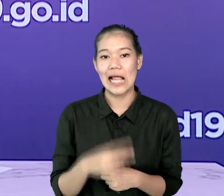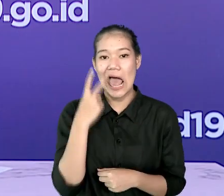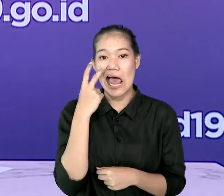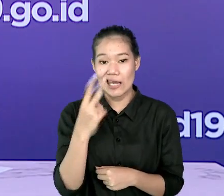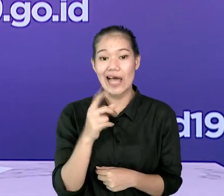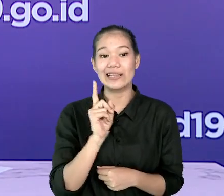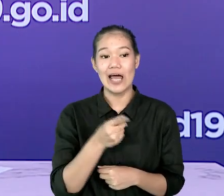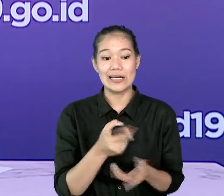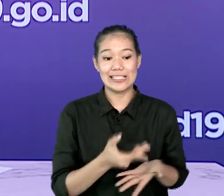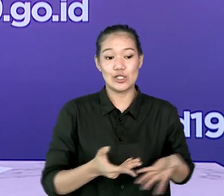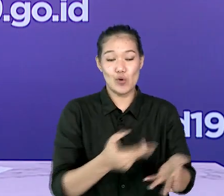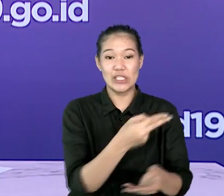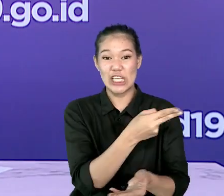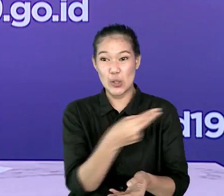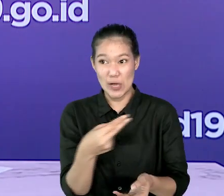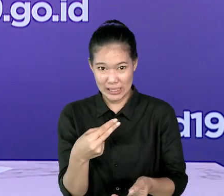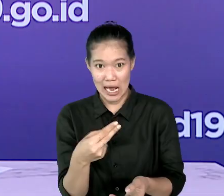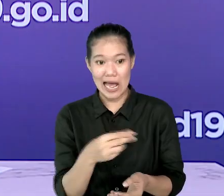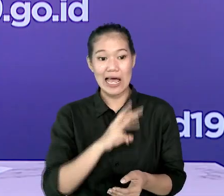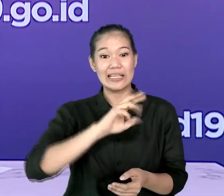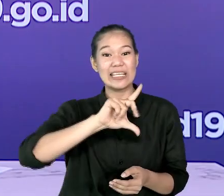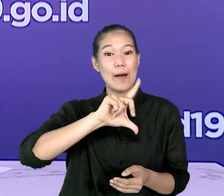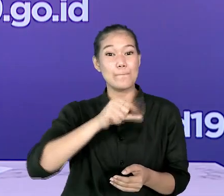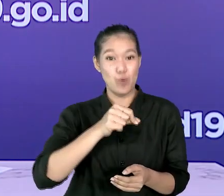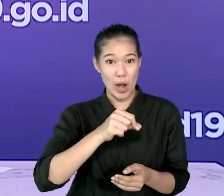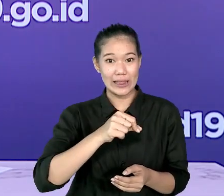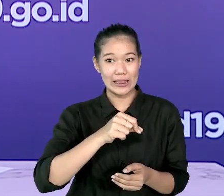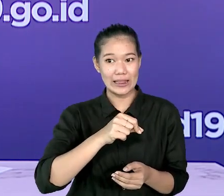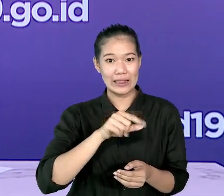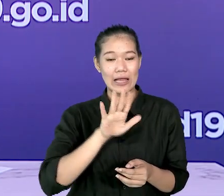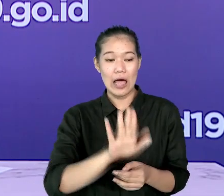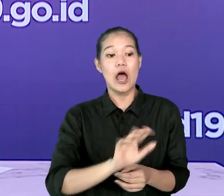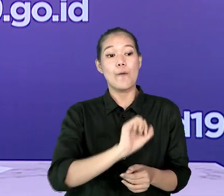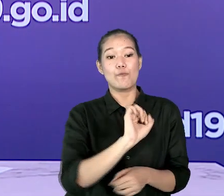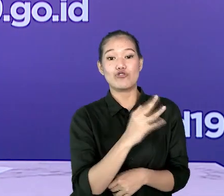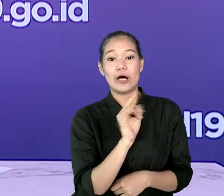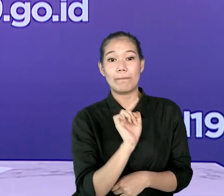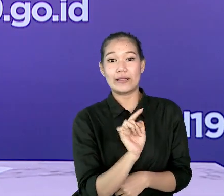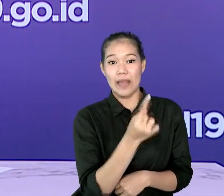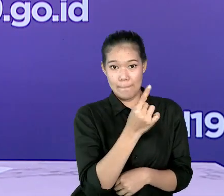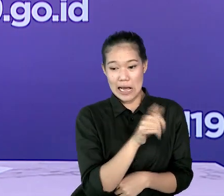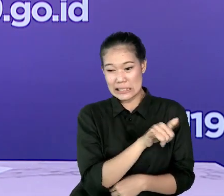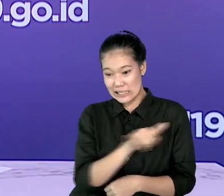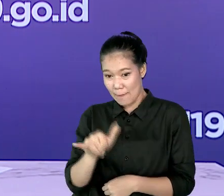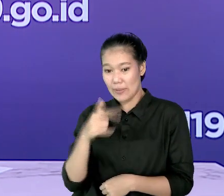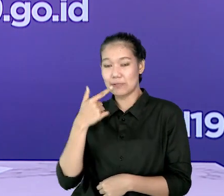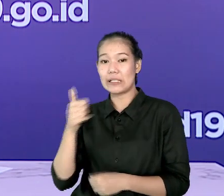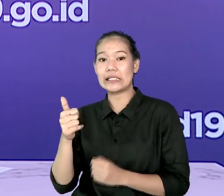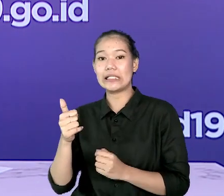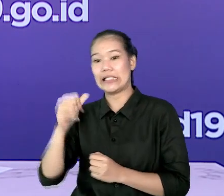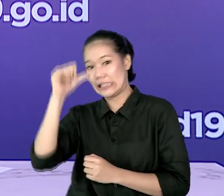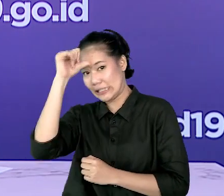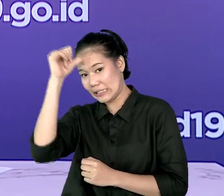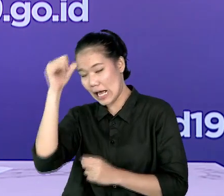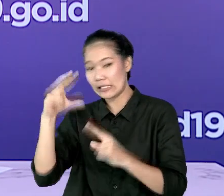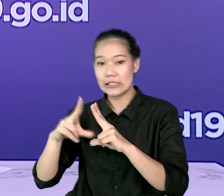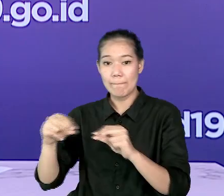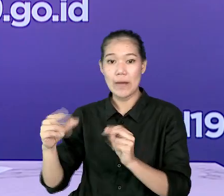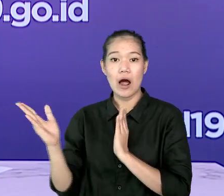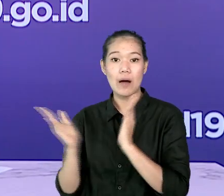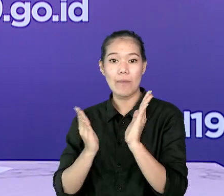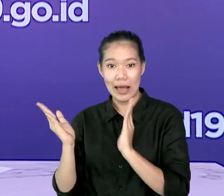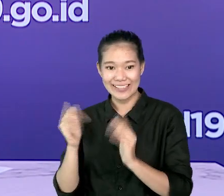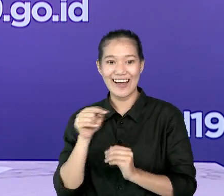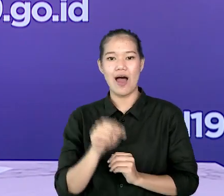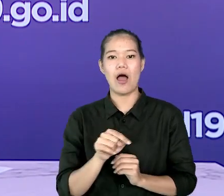pola lonjakan di Indonesia berselang 3 bulan dari lonjakan di dunia serta India, Malaysia, dan Jepang, maka